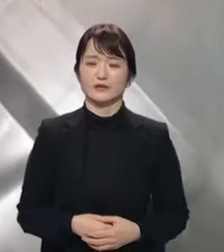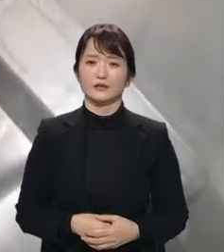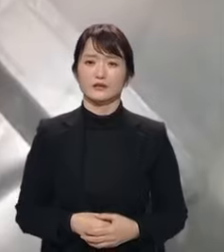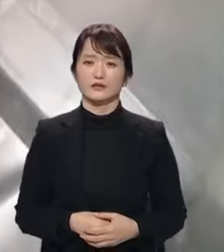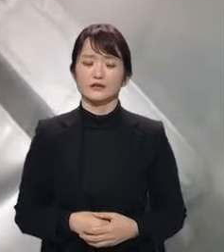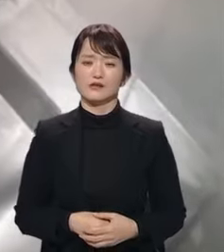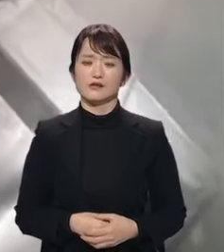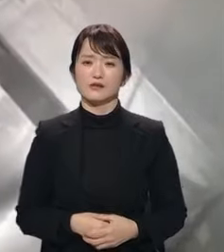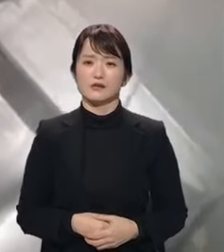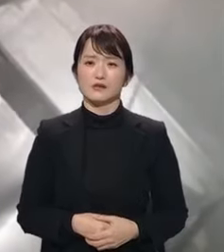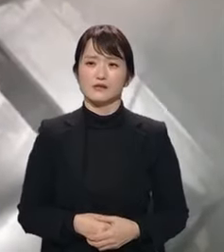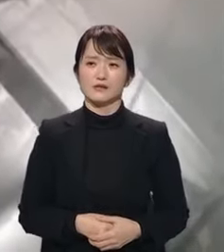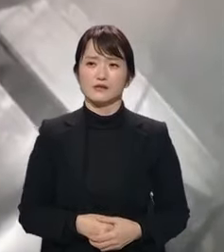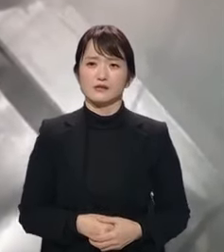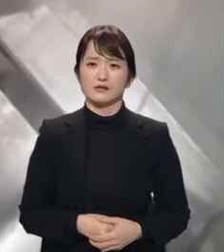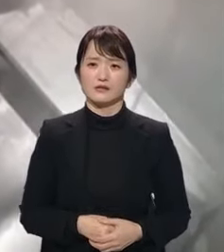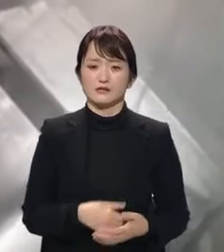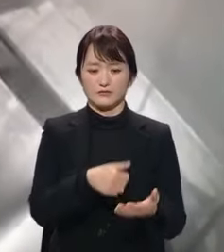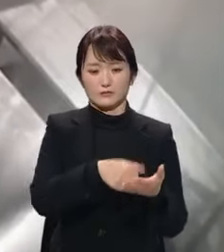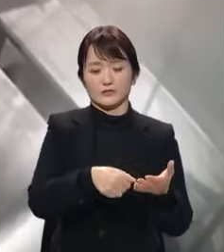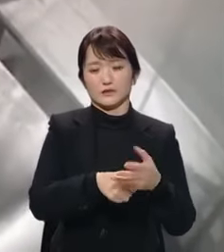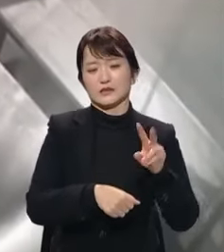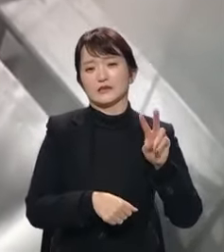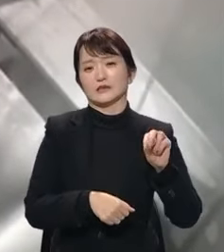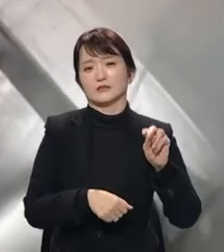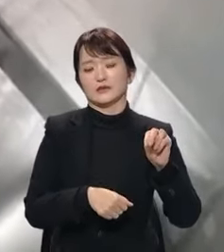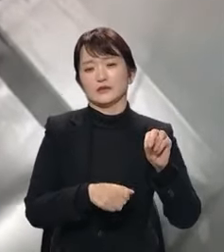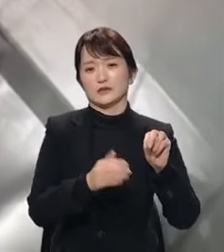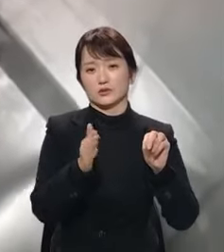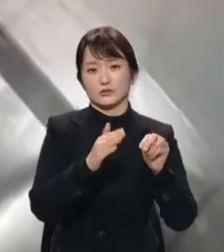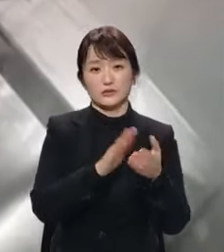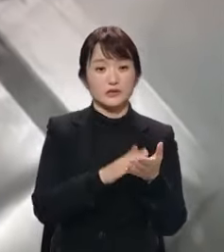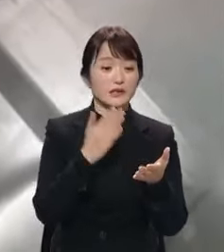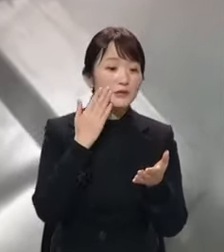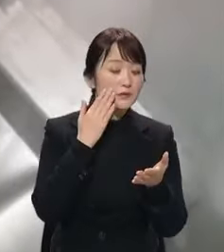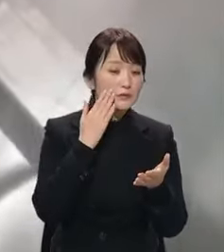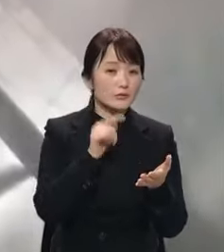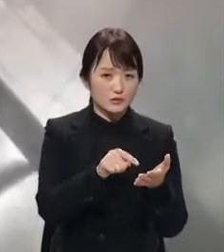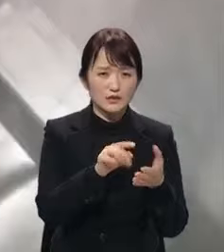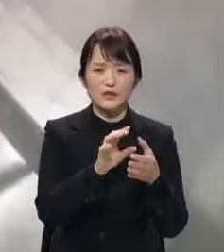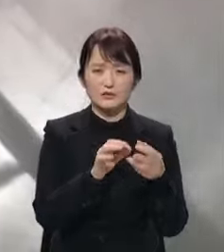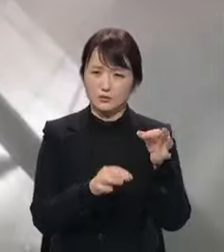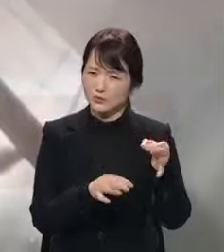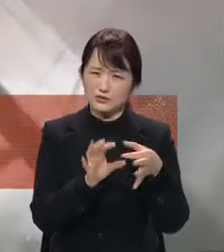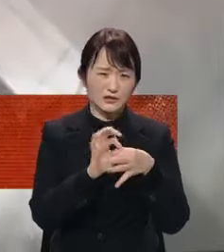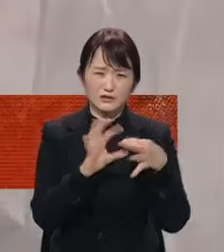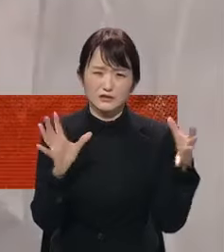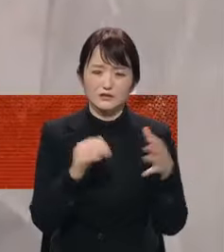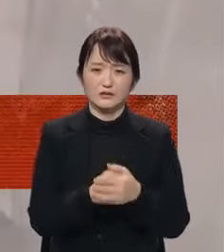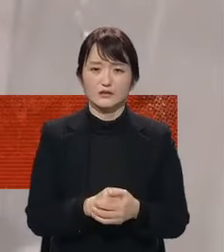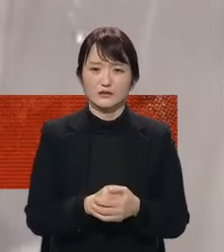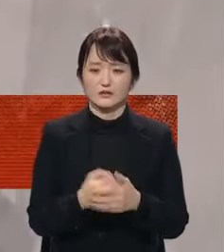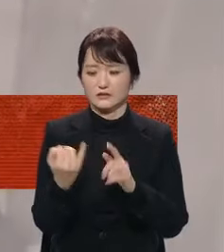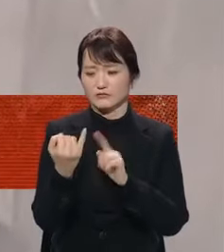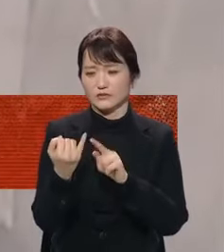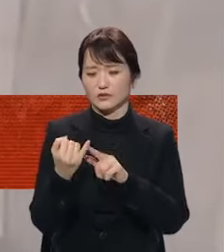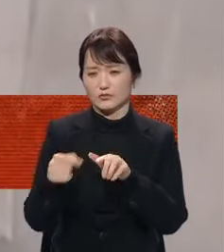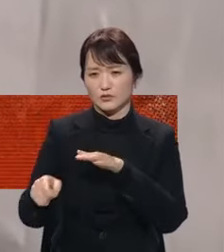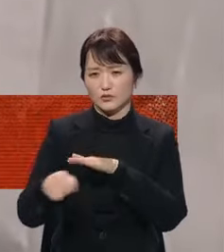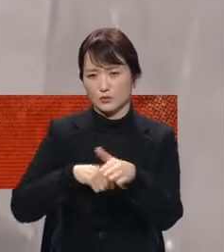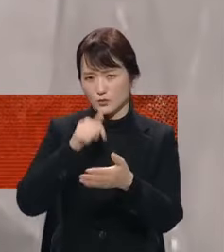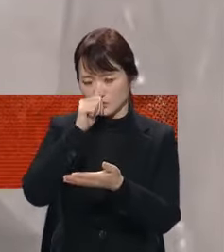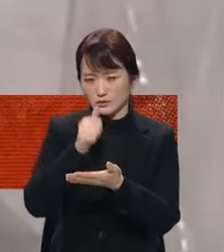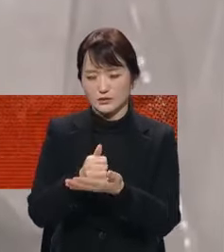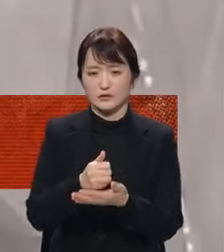저 내용이 2만 원 정도 되는 화장품이라고 합니다만 금액에 다가와 상관없이 뭐 명백한 절도죄에 해당하고요.